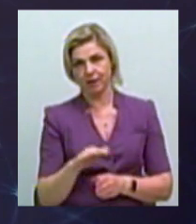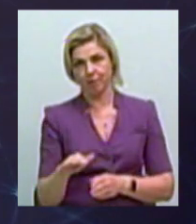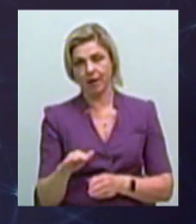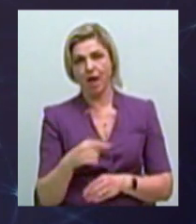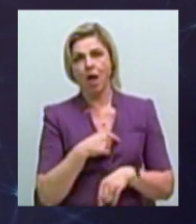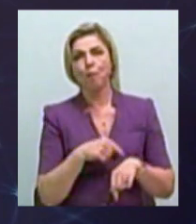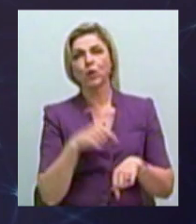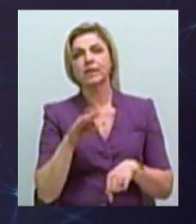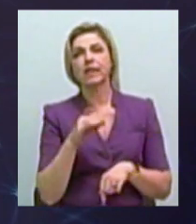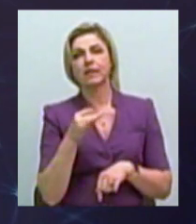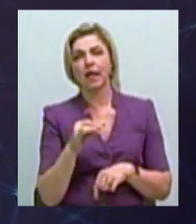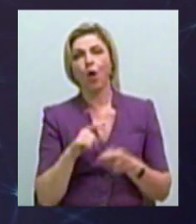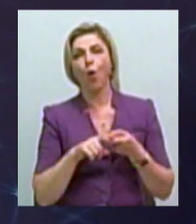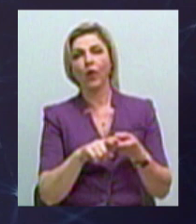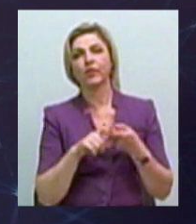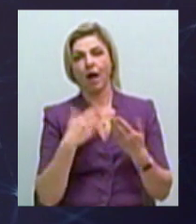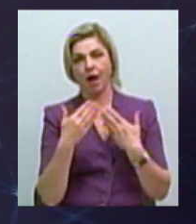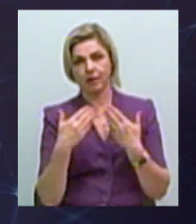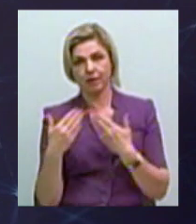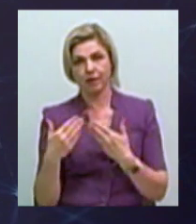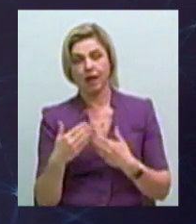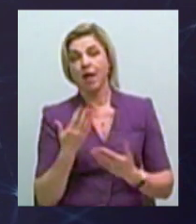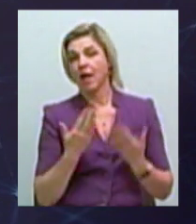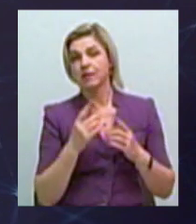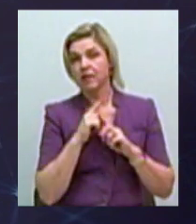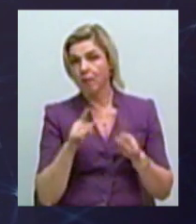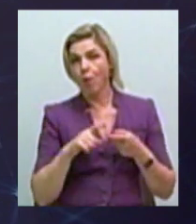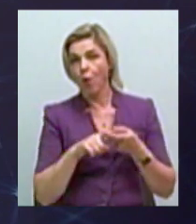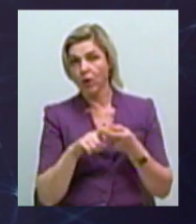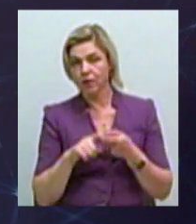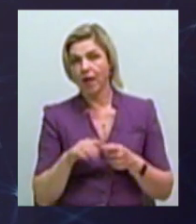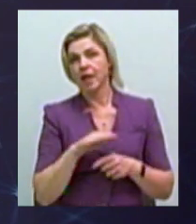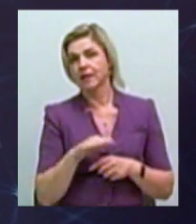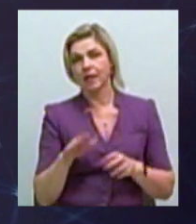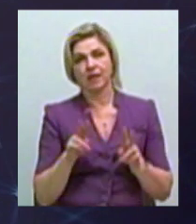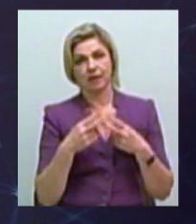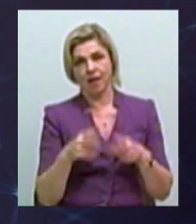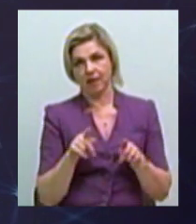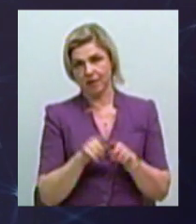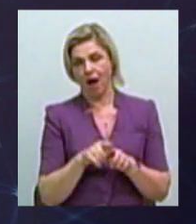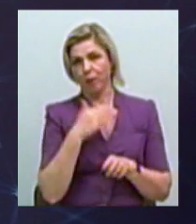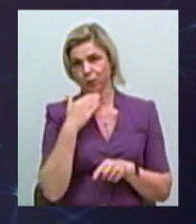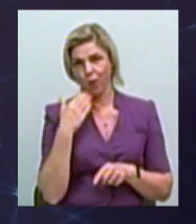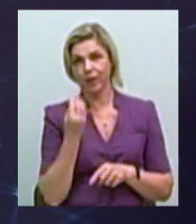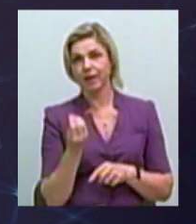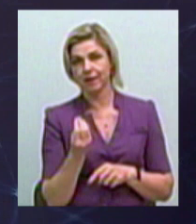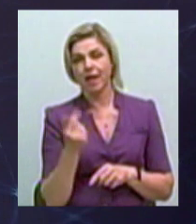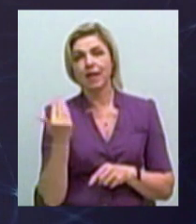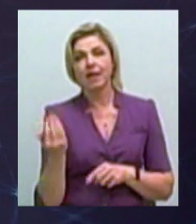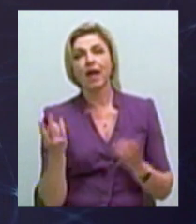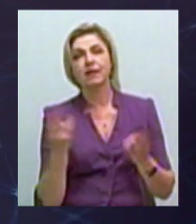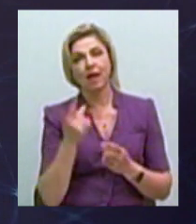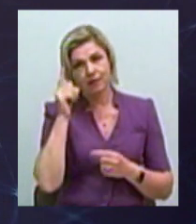Емоційний контакт. Не буде емоційного контакту, дитині не потрібні будуть в тій кількості ті гроші. Їй потрібно знати, що